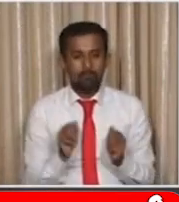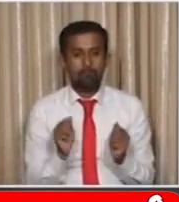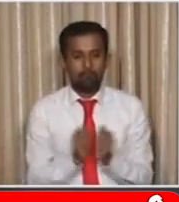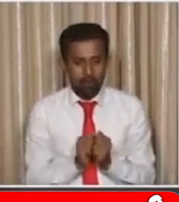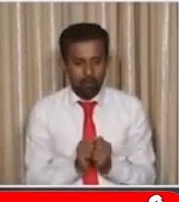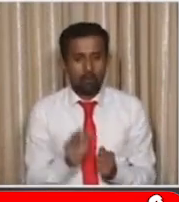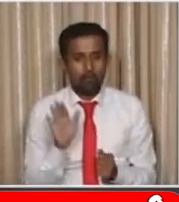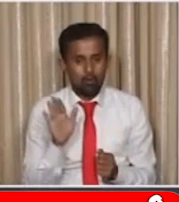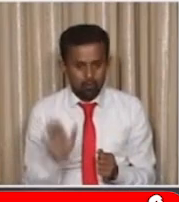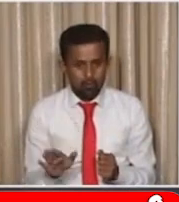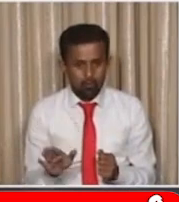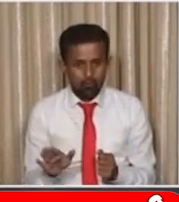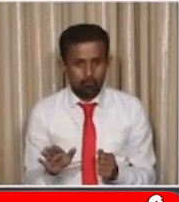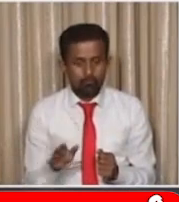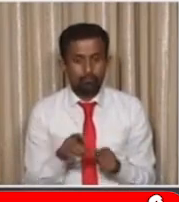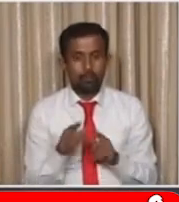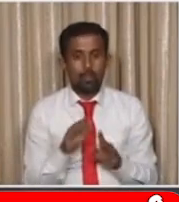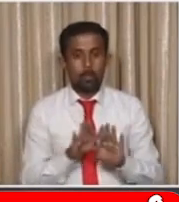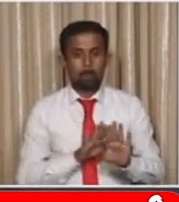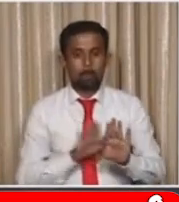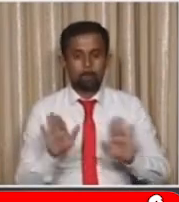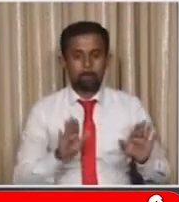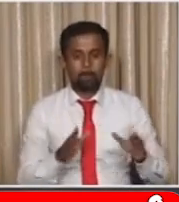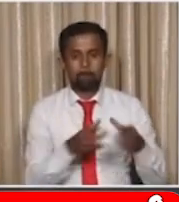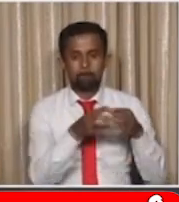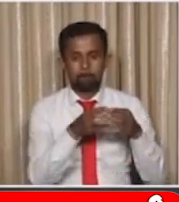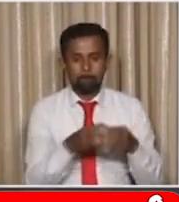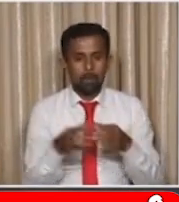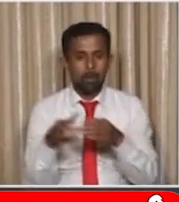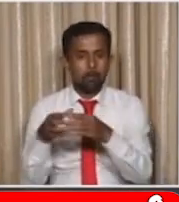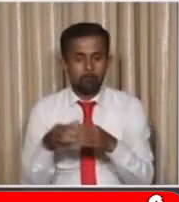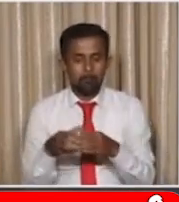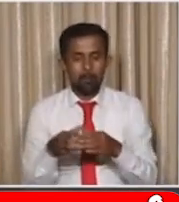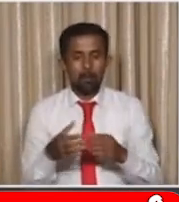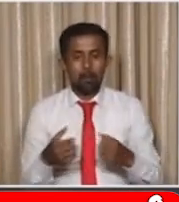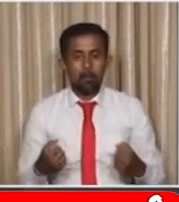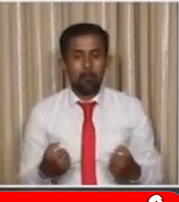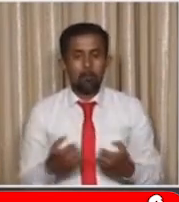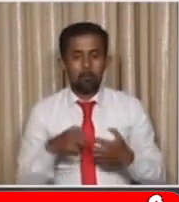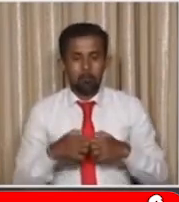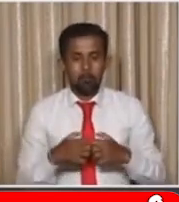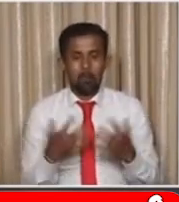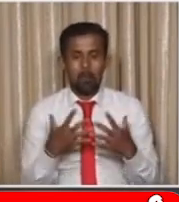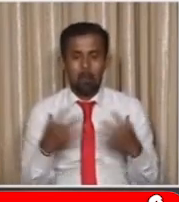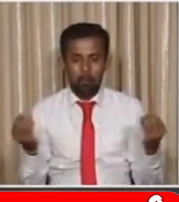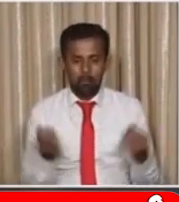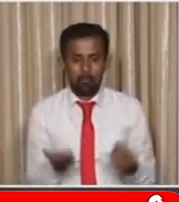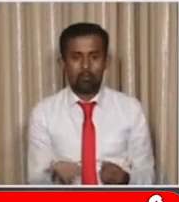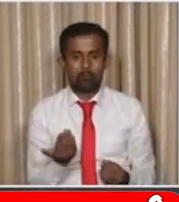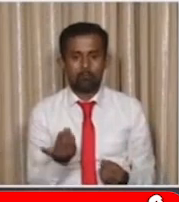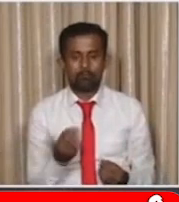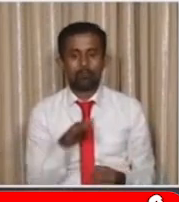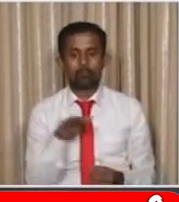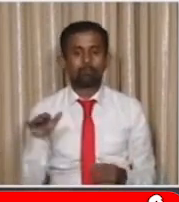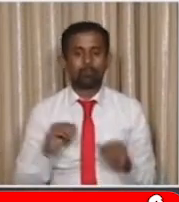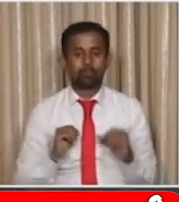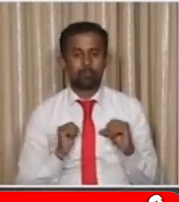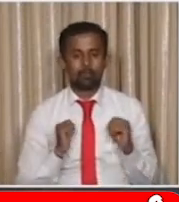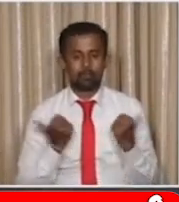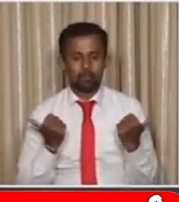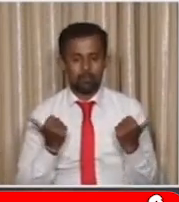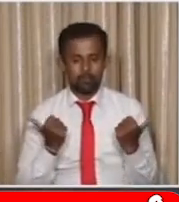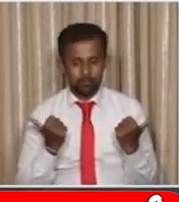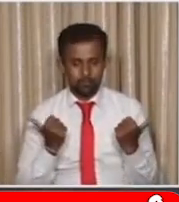நிர்வாக அலகுகளில் உள்ள பிரச்சனைகளுக்குள்ள முடிவுகள், அதே போல அந்த பகுதிகளில் இருக்கின்ற